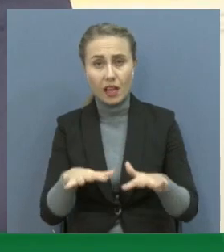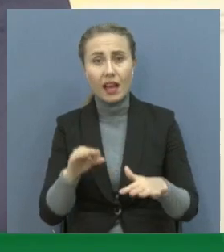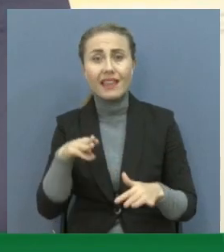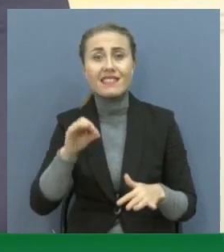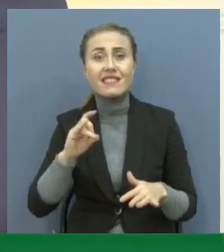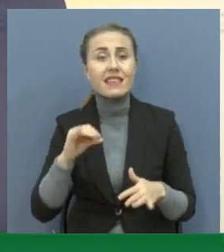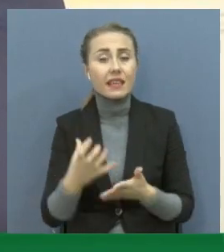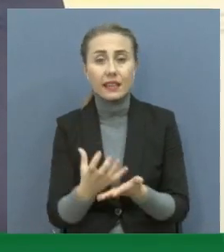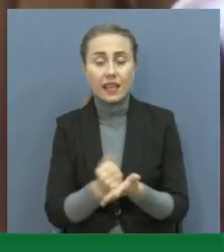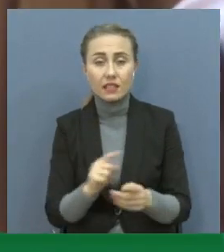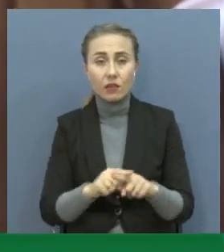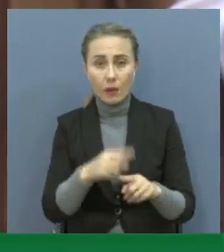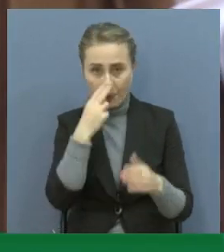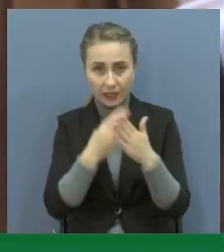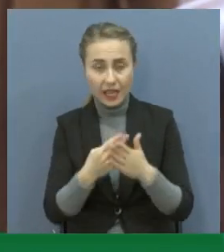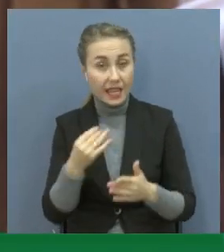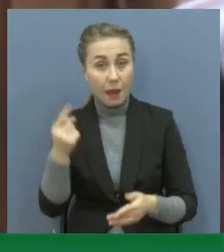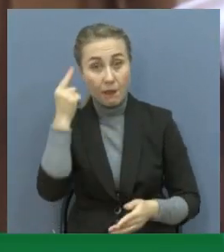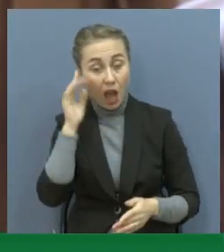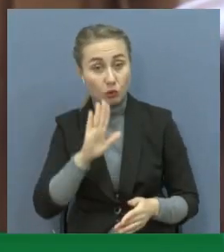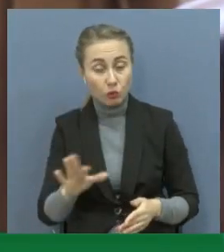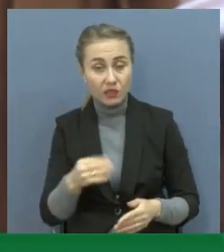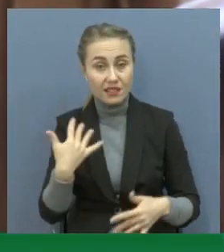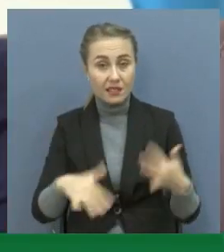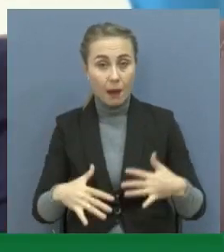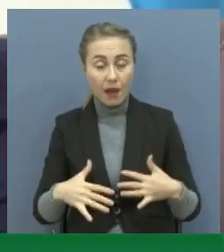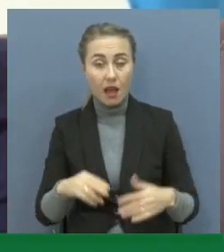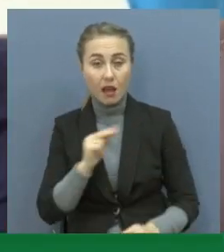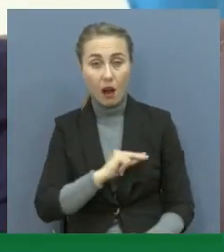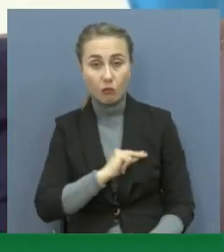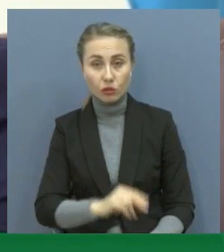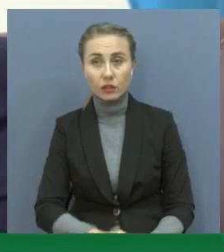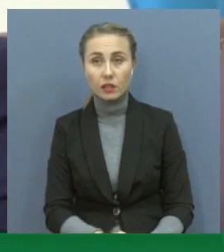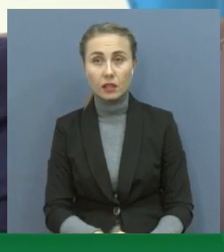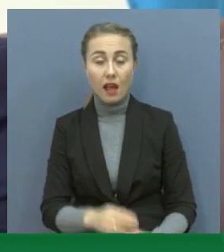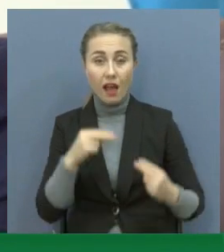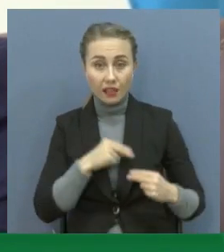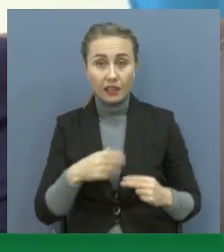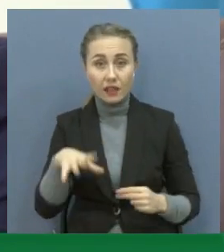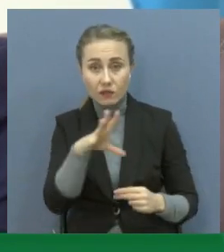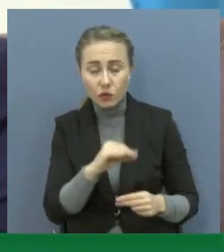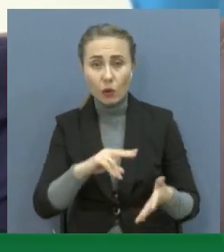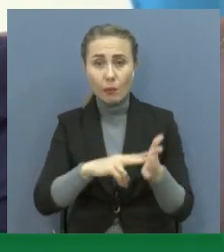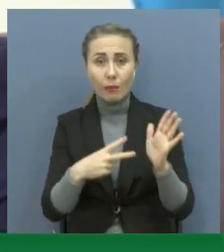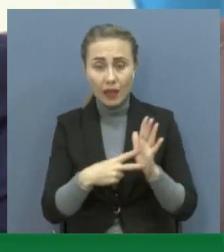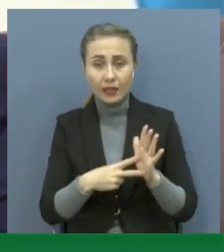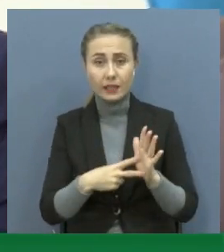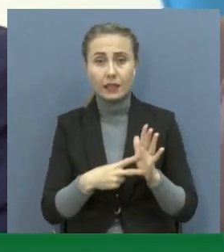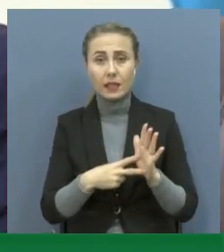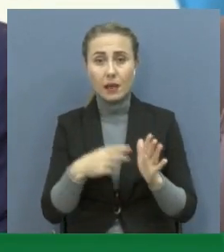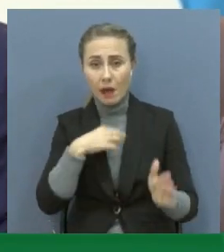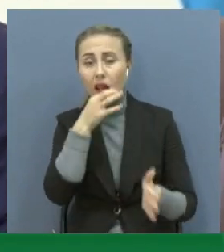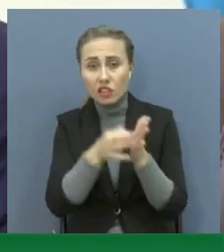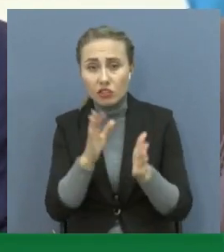будет считаться показателем непродуманной и слабой работы. Дорогие, вот это все у нас в плане, генеральном плане в 14-й республике,